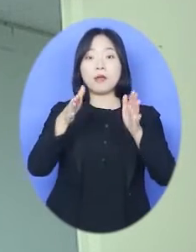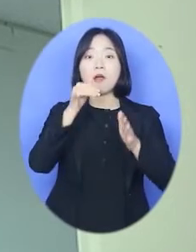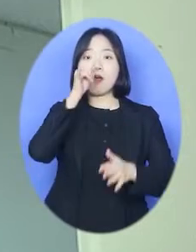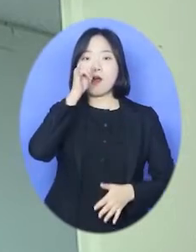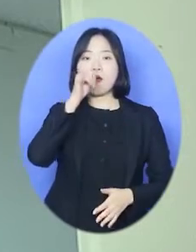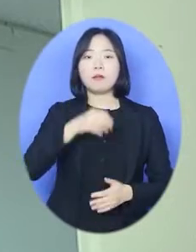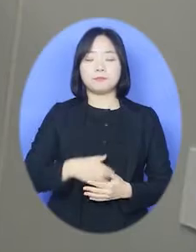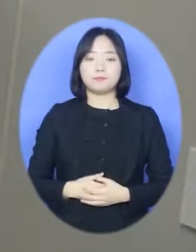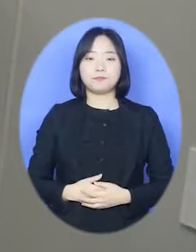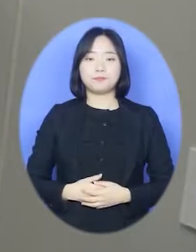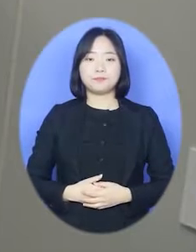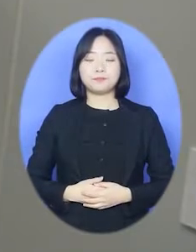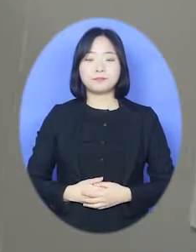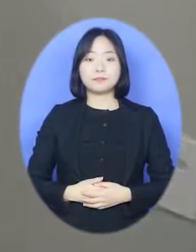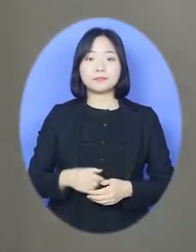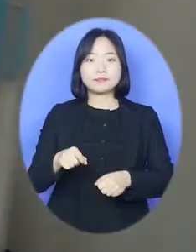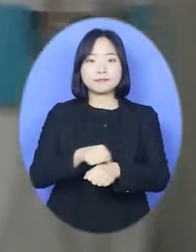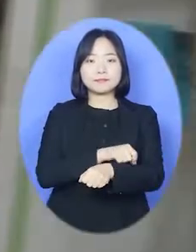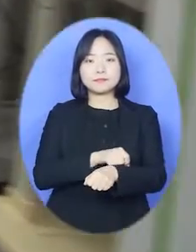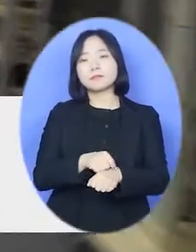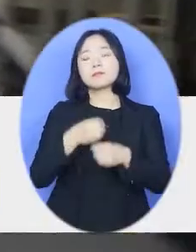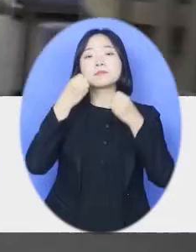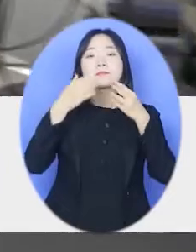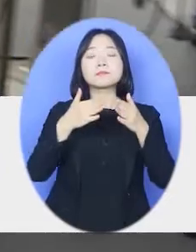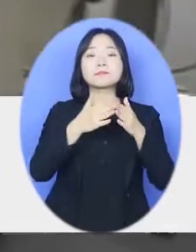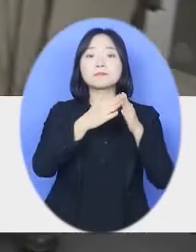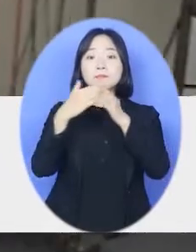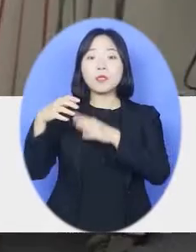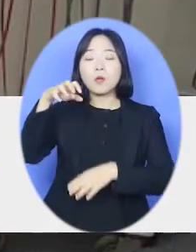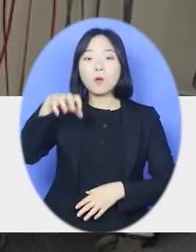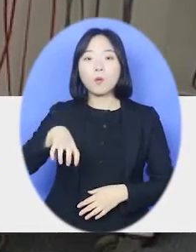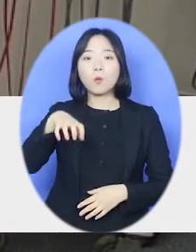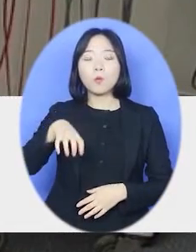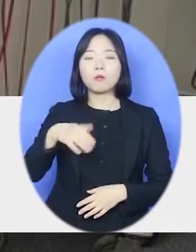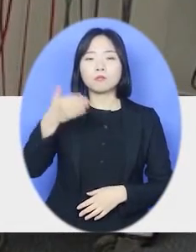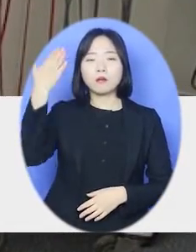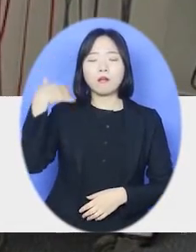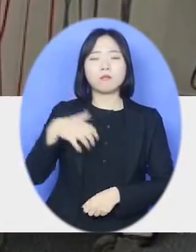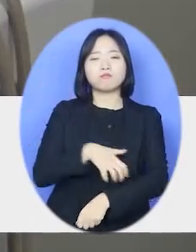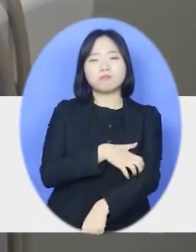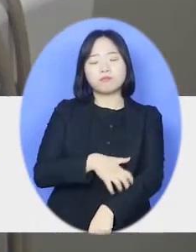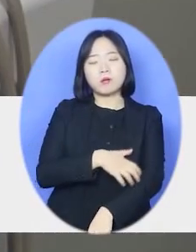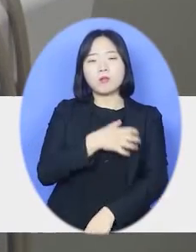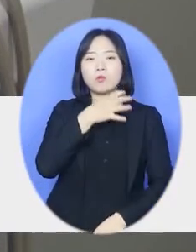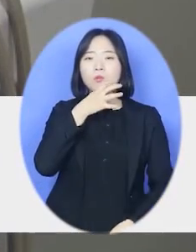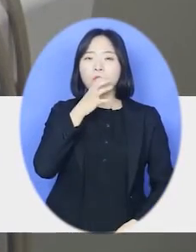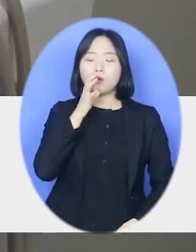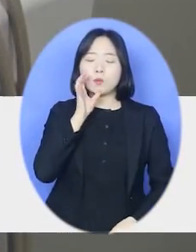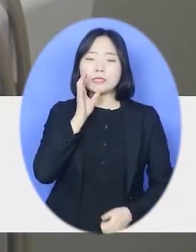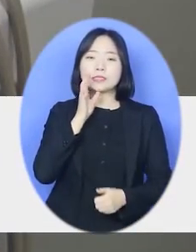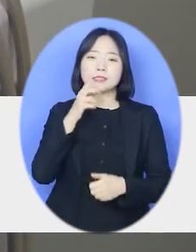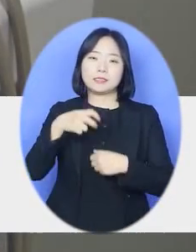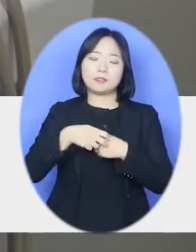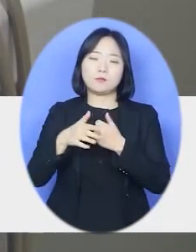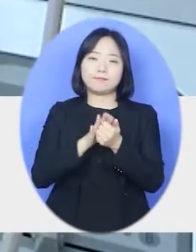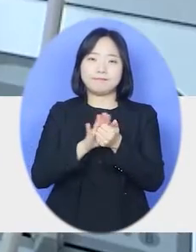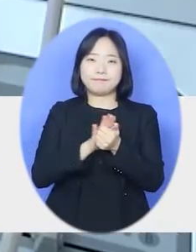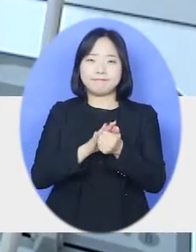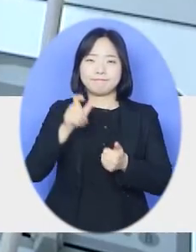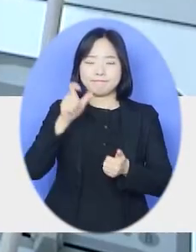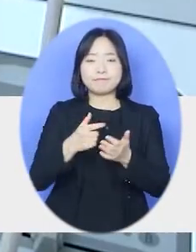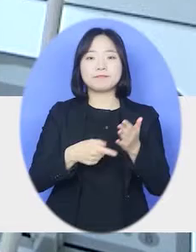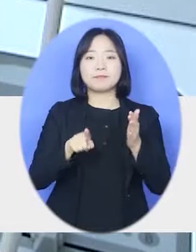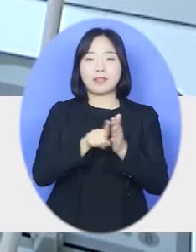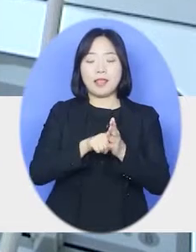있는데요. 특히 신축보건소에는 공주의료원의 이전으로 불편을 겪었던 노인층의 의료서비스를 강화하기